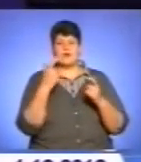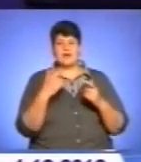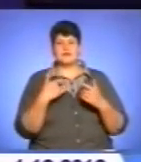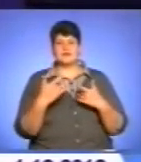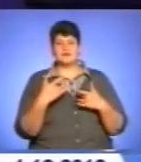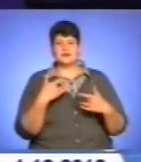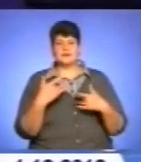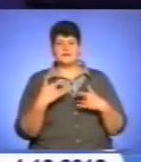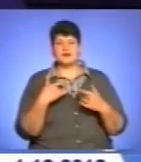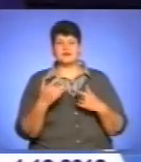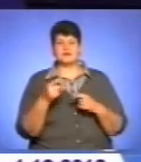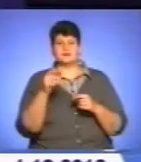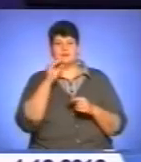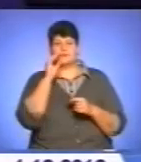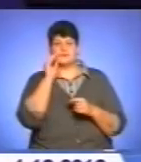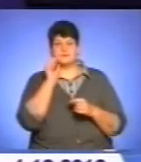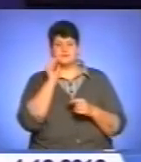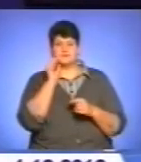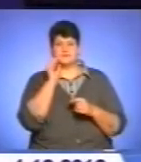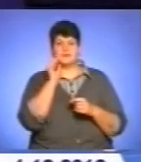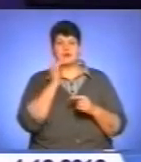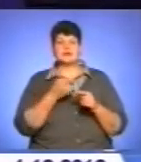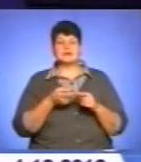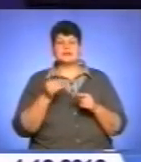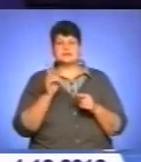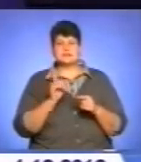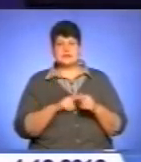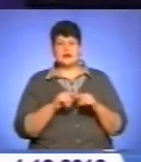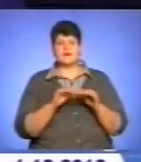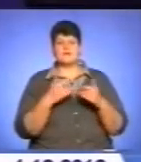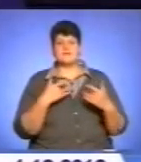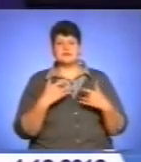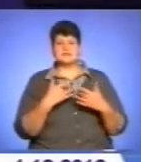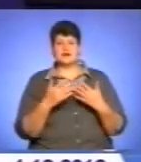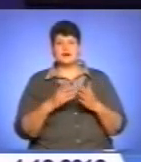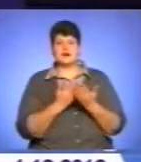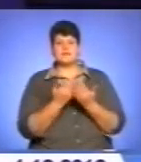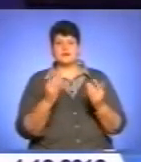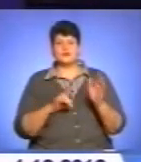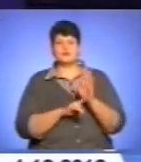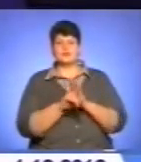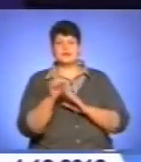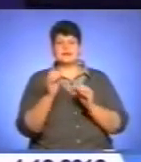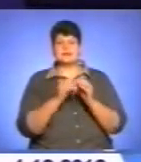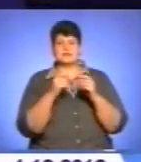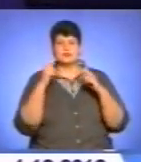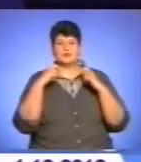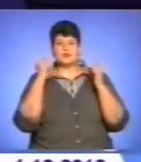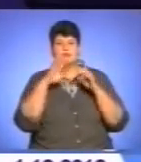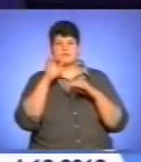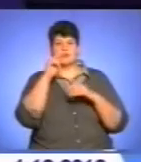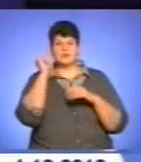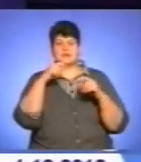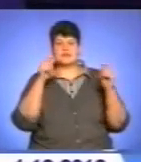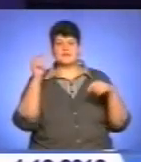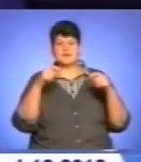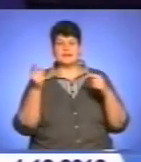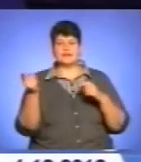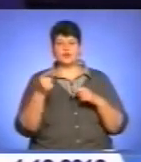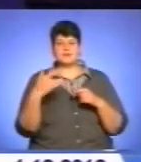сьогодні в Тернопільському драматичному театрі. Саме ця вистава розпочинає 10-й ювілейний всеукраїнський фестиваль «Тернопільські